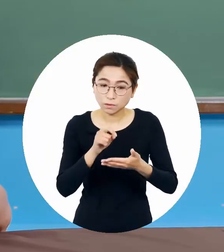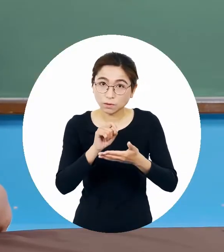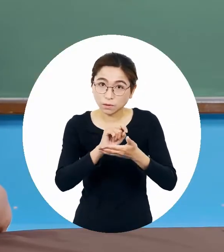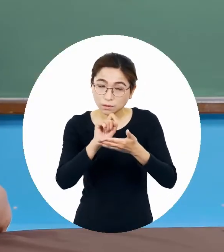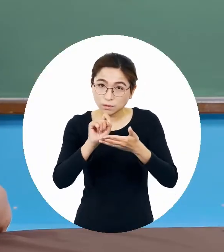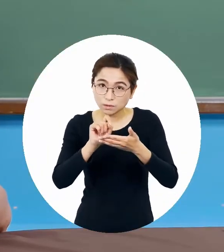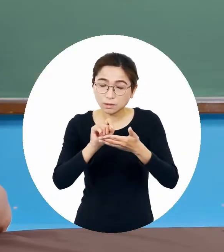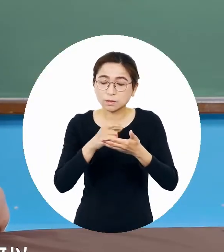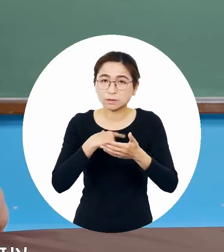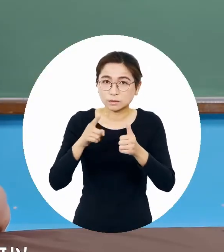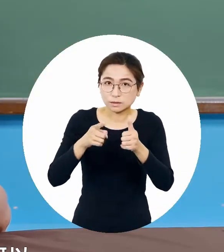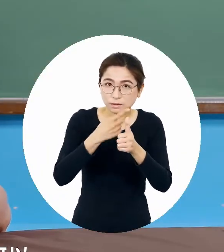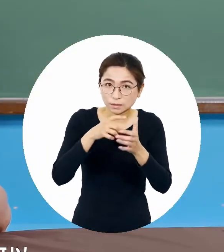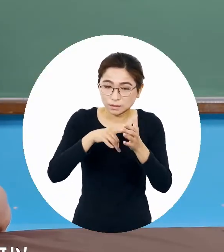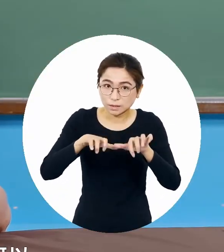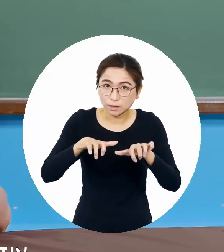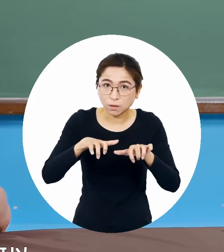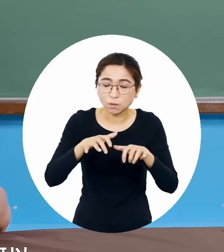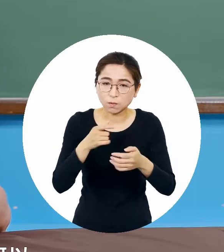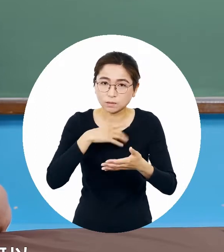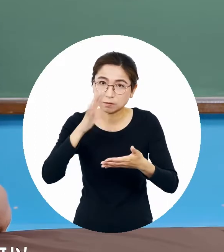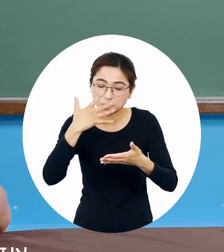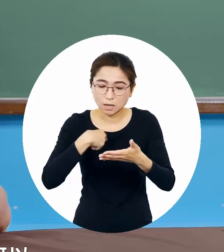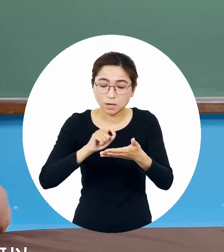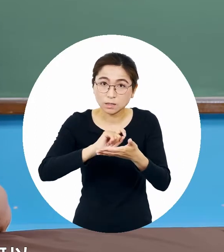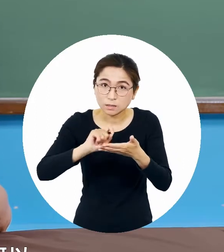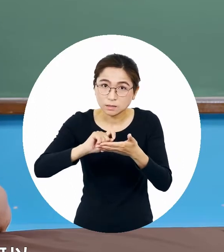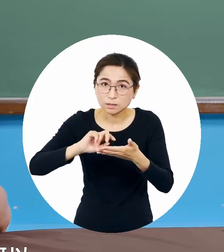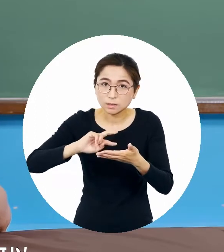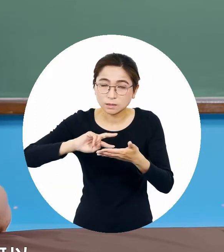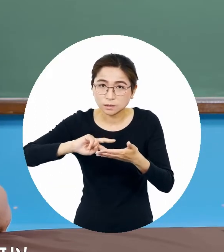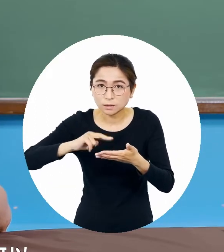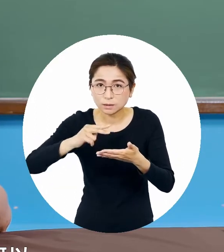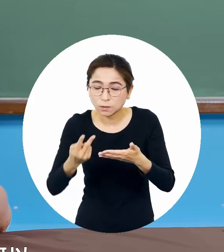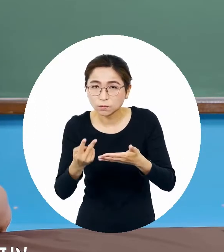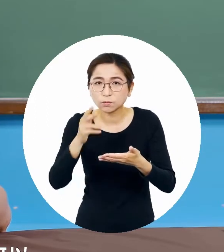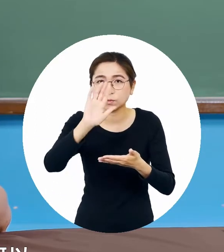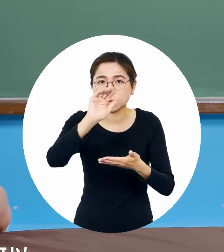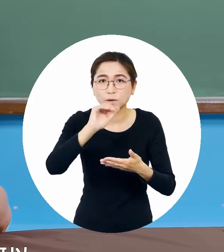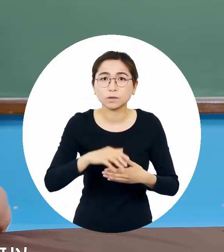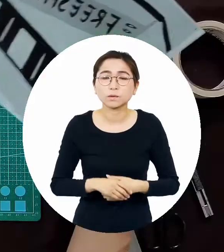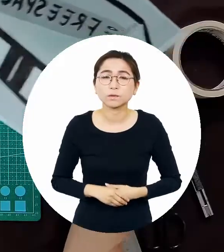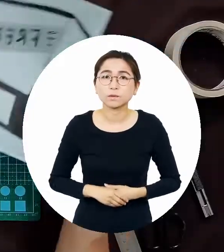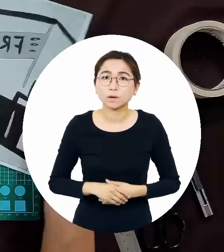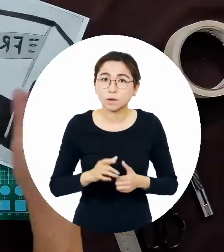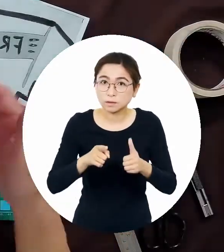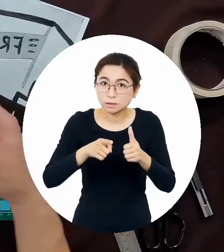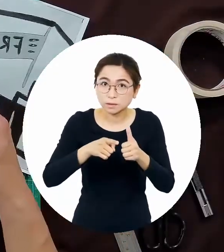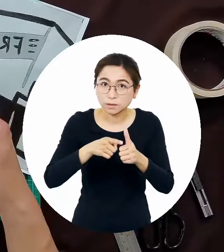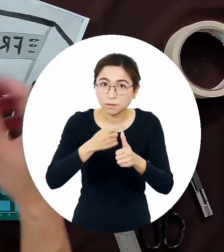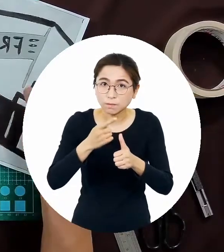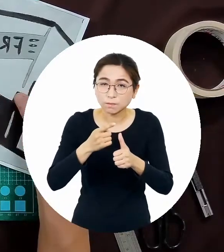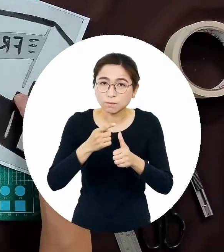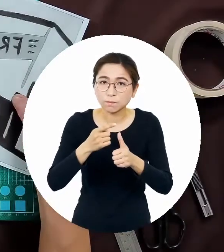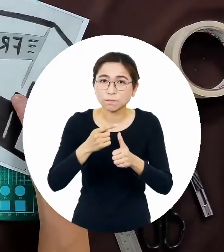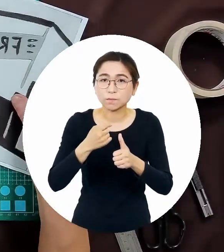字咧，要調轉咗先，或者電腦調轉咗去，或者你可以係自己手調轉咗去嗰啲個方向就得噶啦。我哋首先用